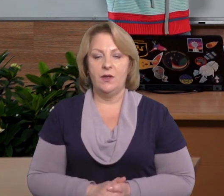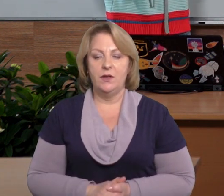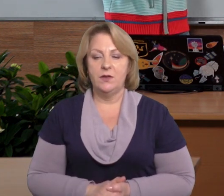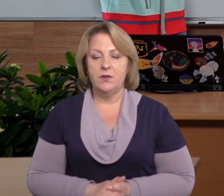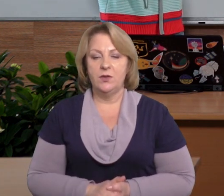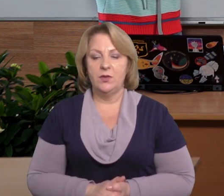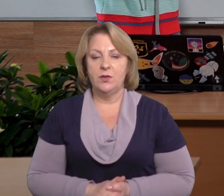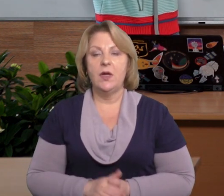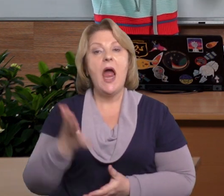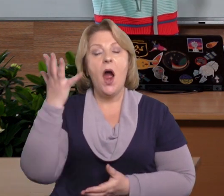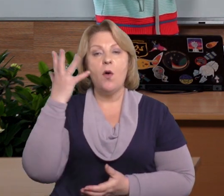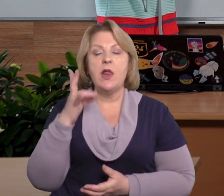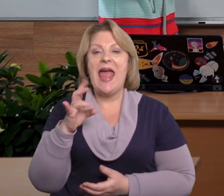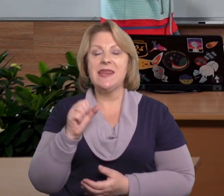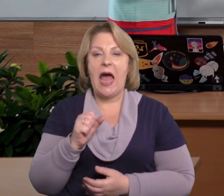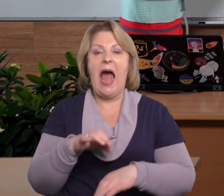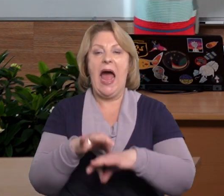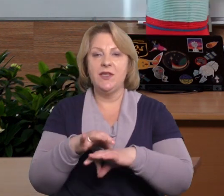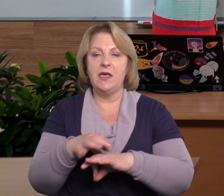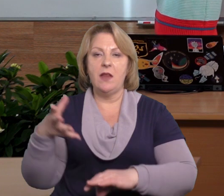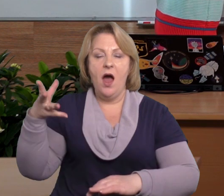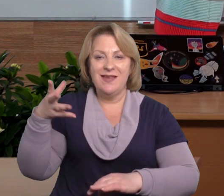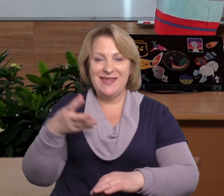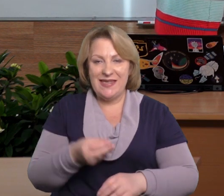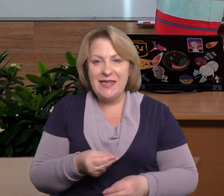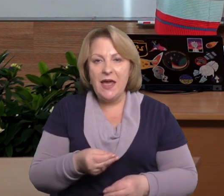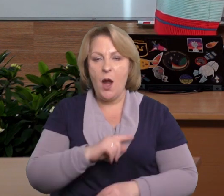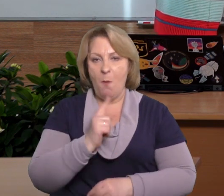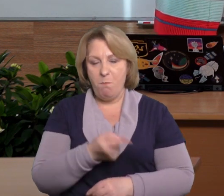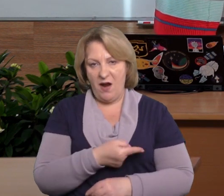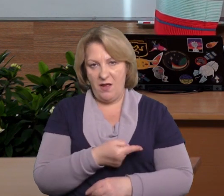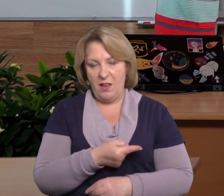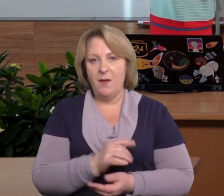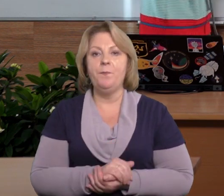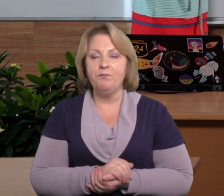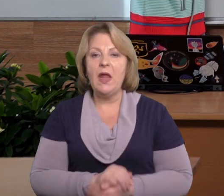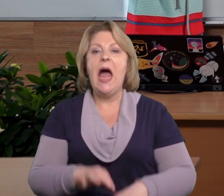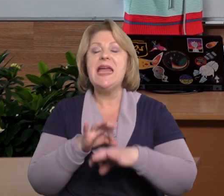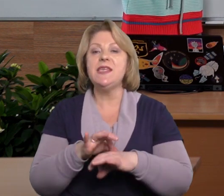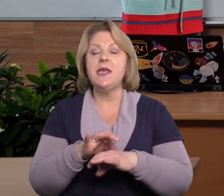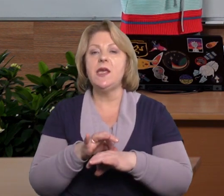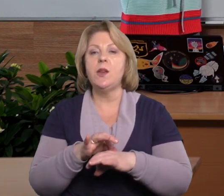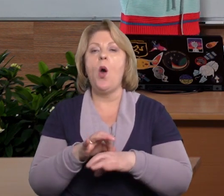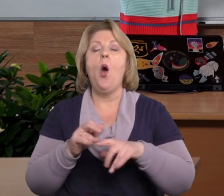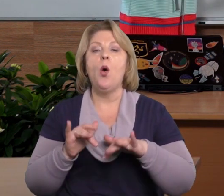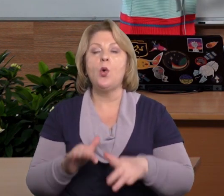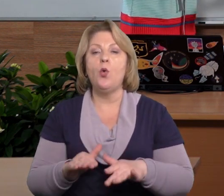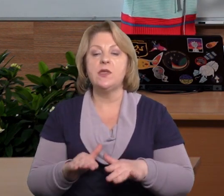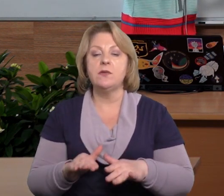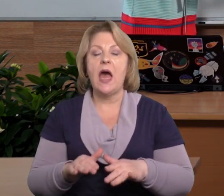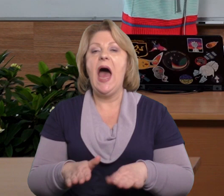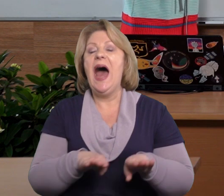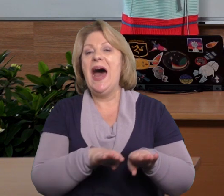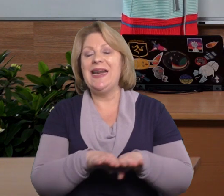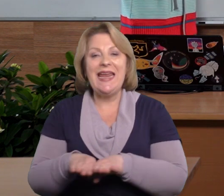що коли на тіло діє певна сила, то тіло в нас рухається